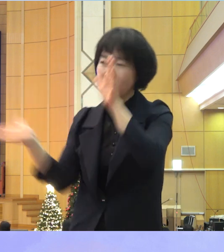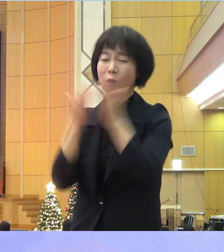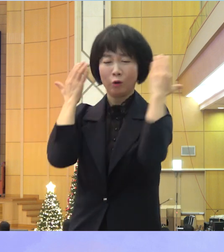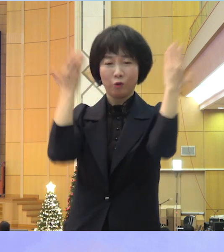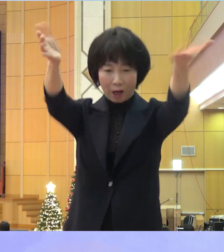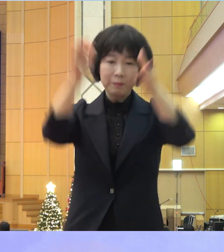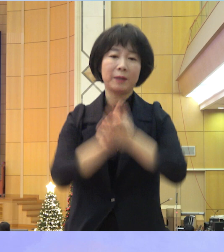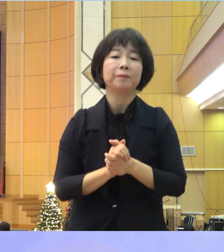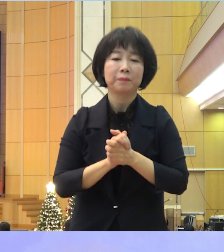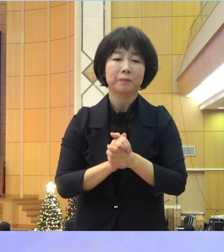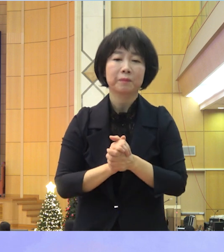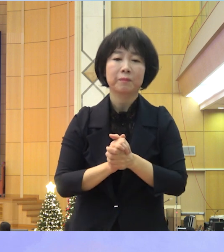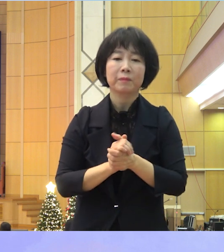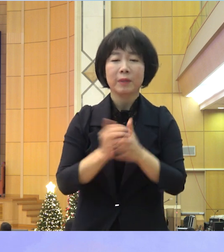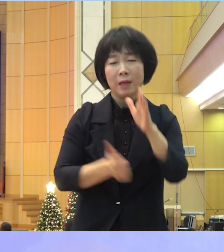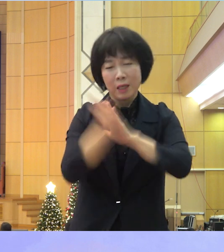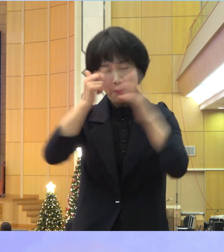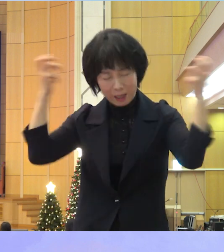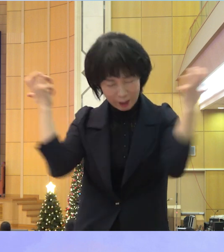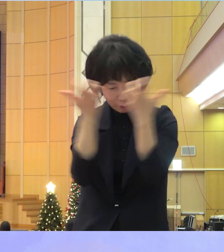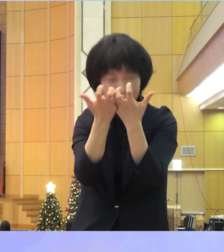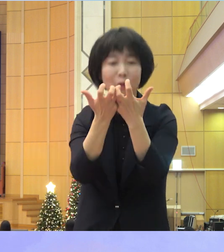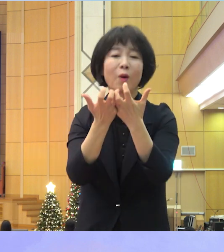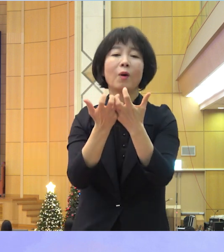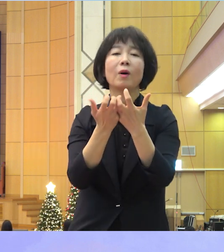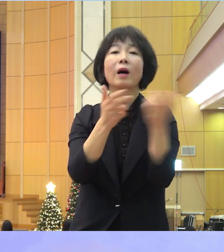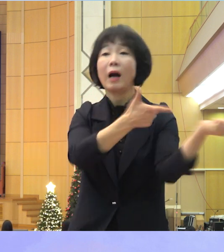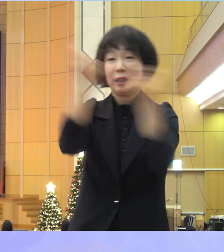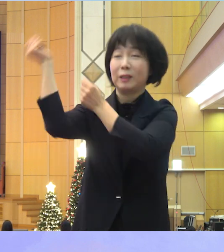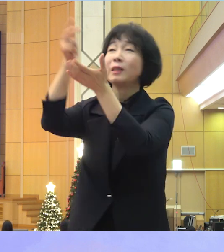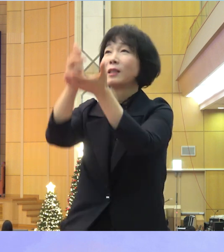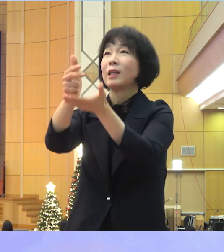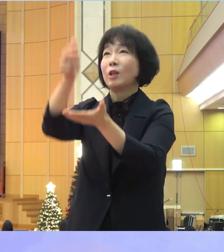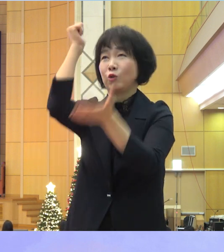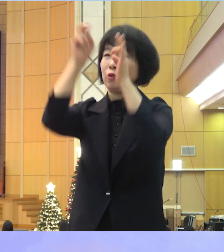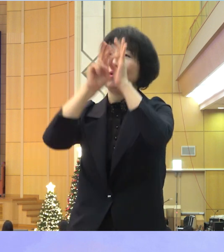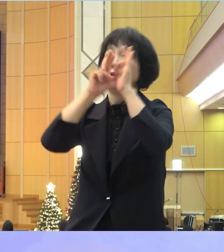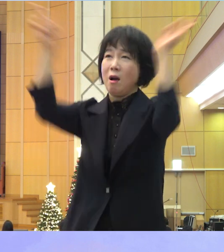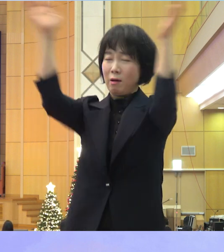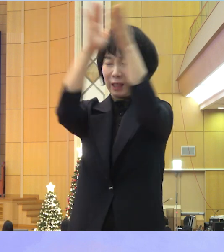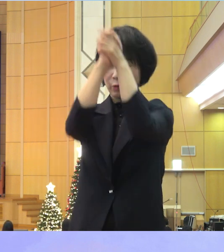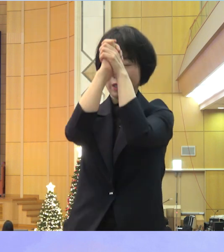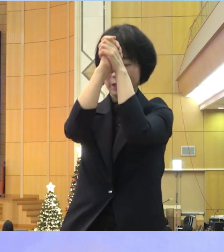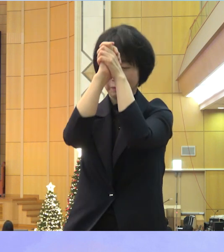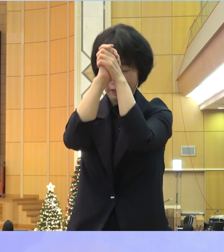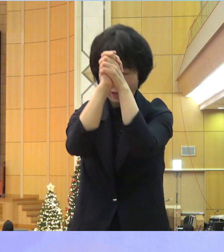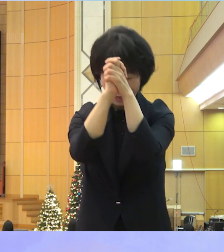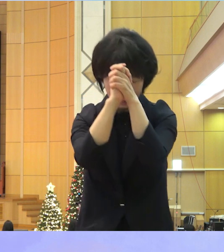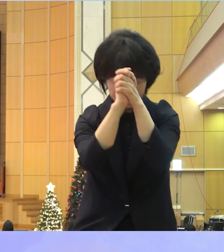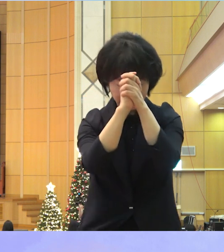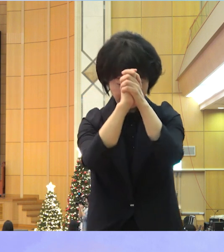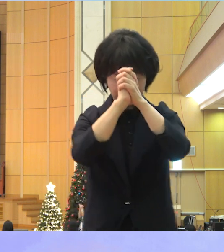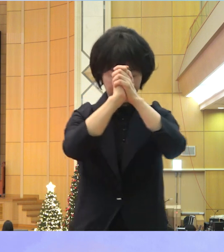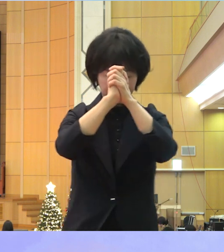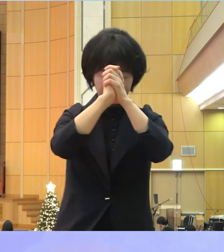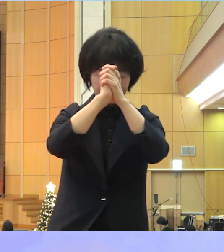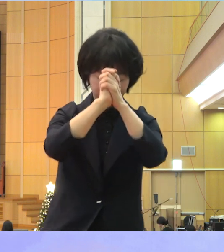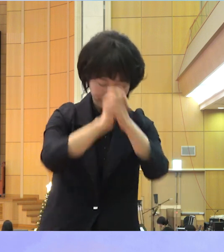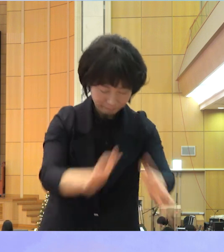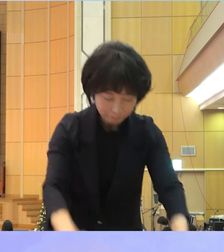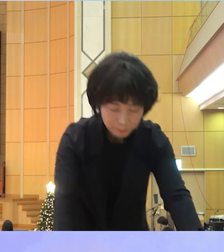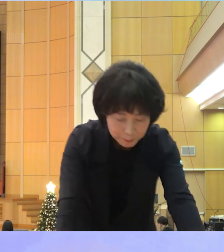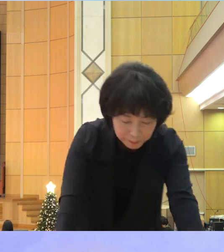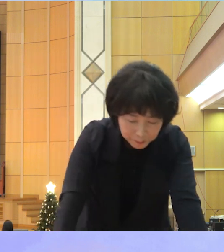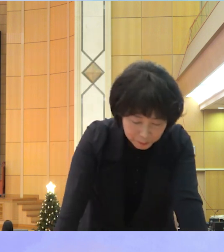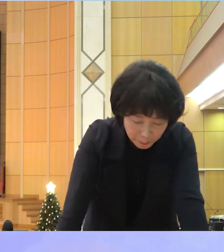이루어 주옵소서. 희망이 넘치게 하여 주옵소서. 주여 부르고 기도합니다. 주여. 살아계신 하나님 아버지 은혜와 사랑을